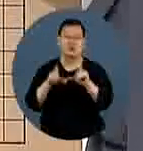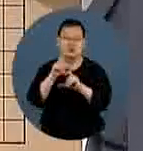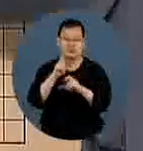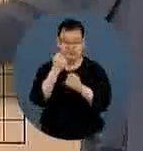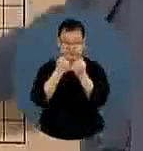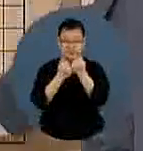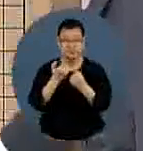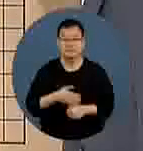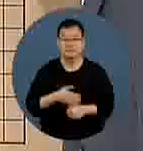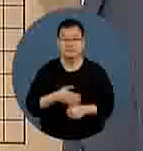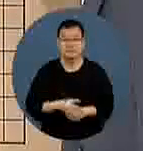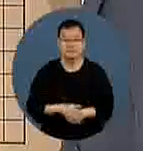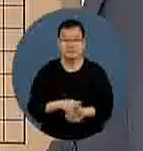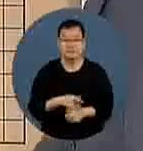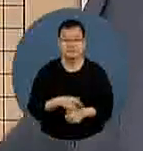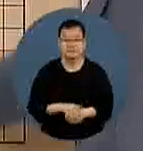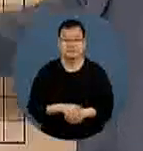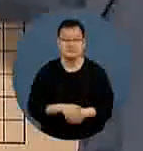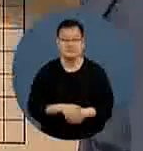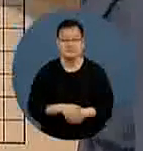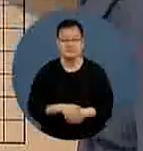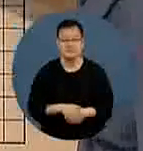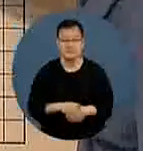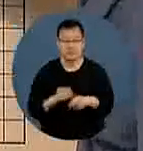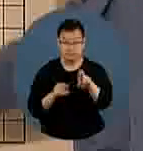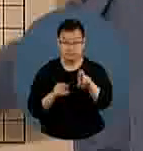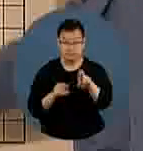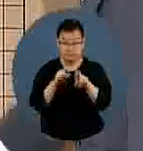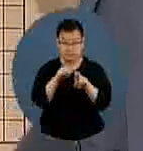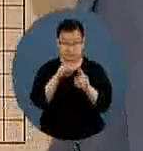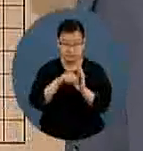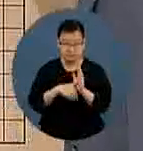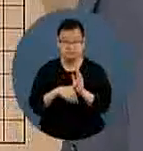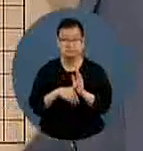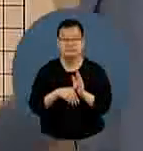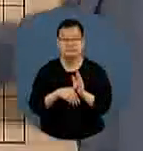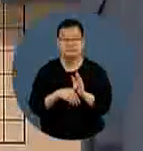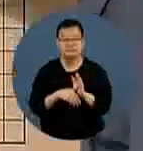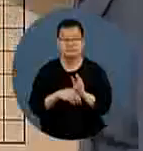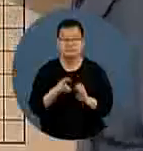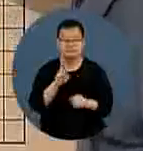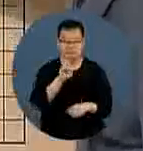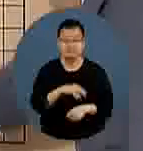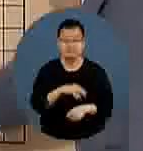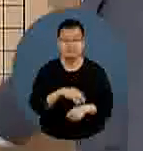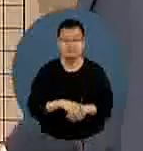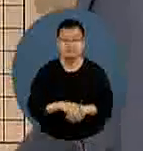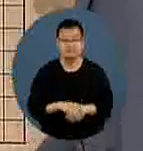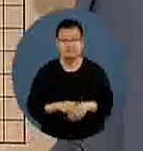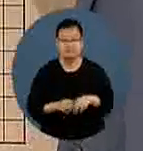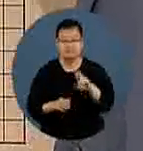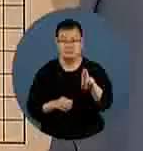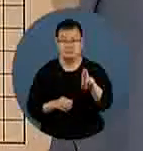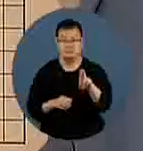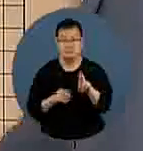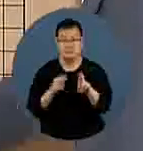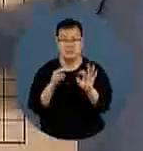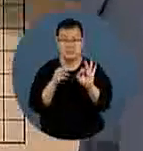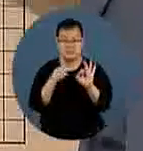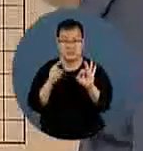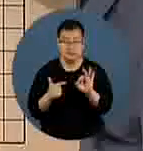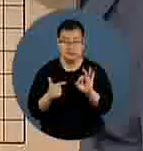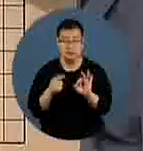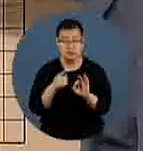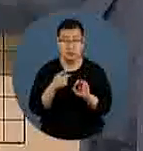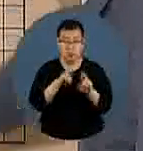하나 들여다보고 자 이걸 밀었습니다. 자 젖혔어요. 이단 젖혔어요. 항상 앞으로